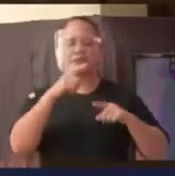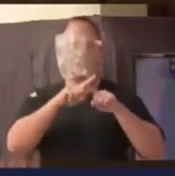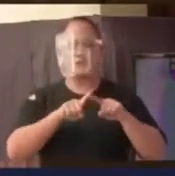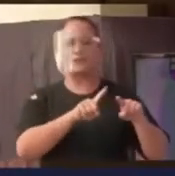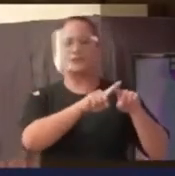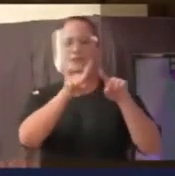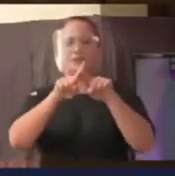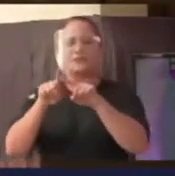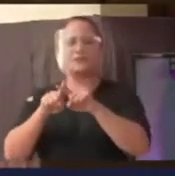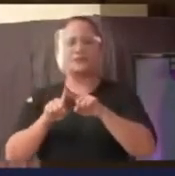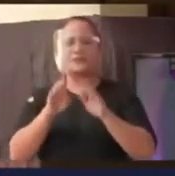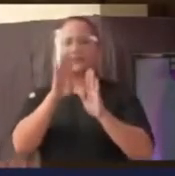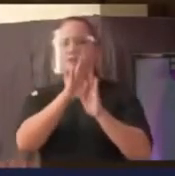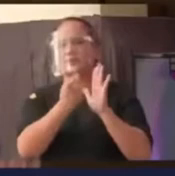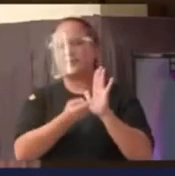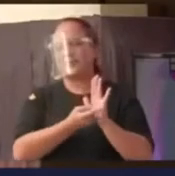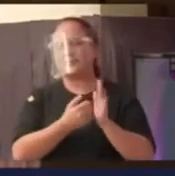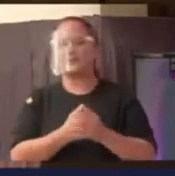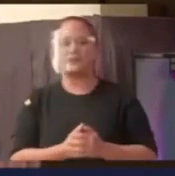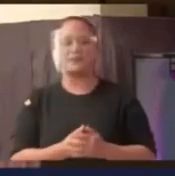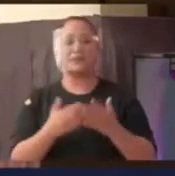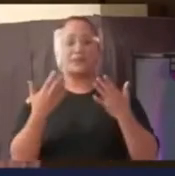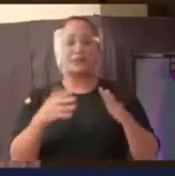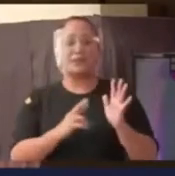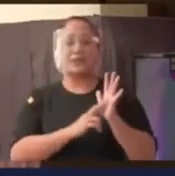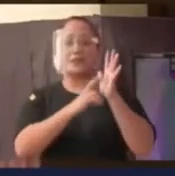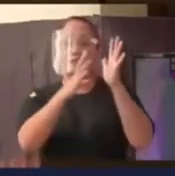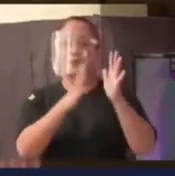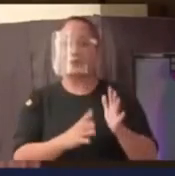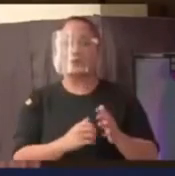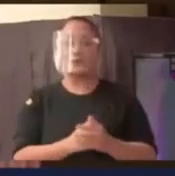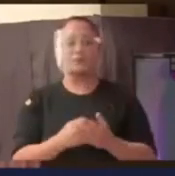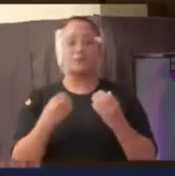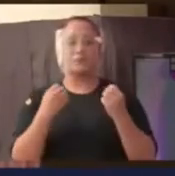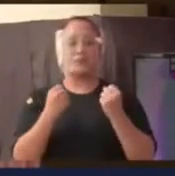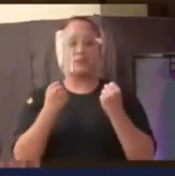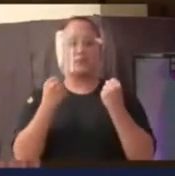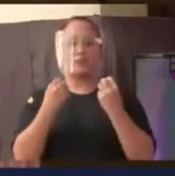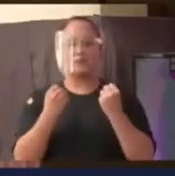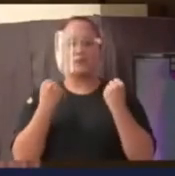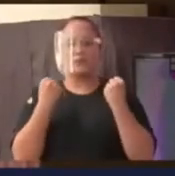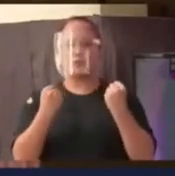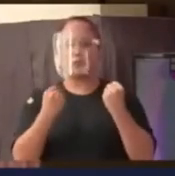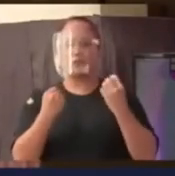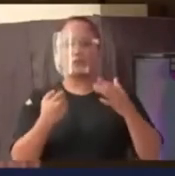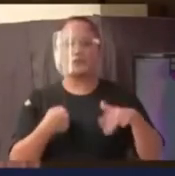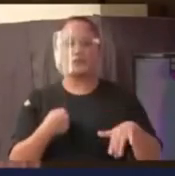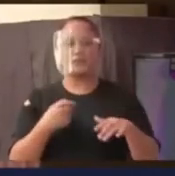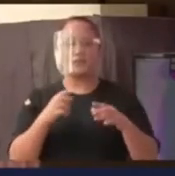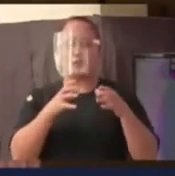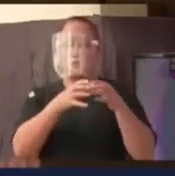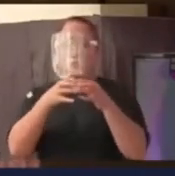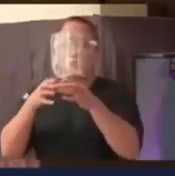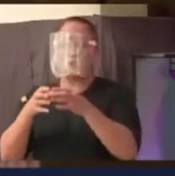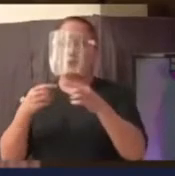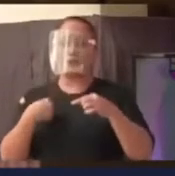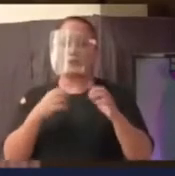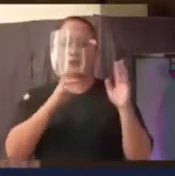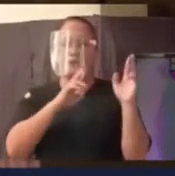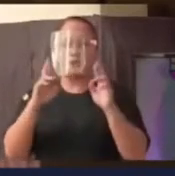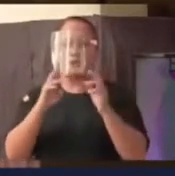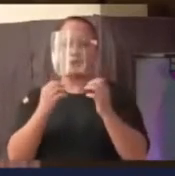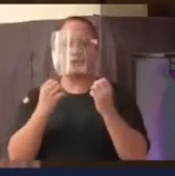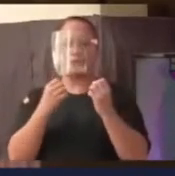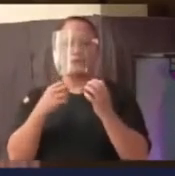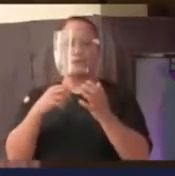ang pinanggalingan. Mga kinatawan sila ng mas malawakang puwersang handang tumindig para